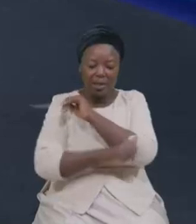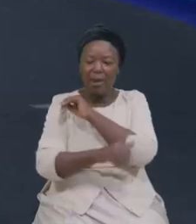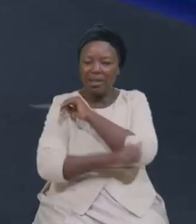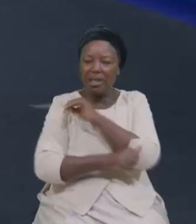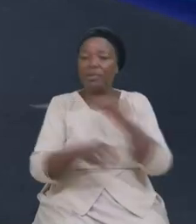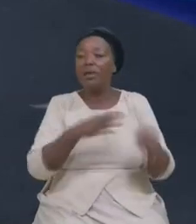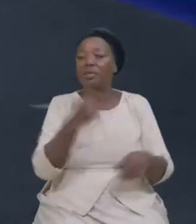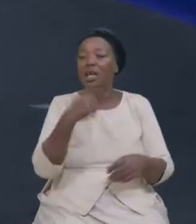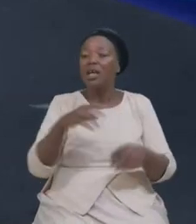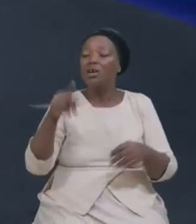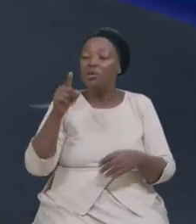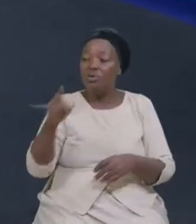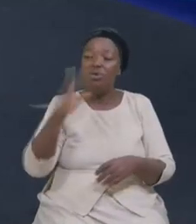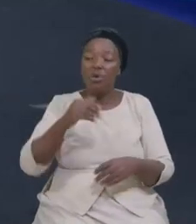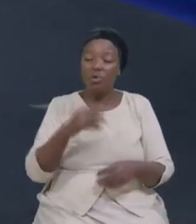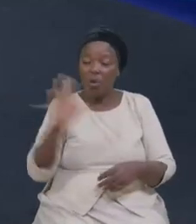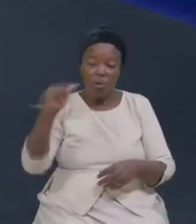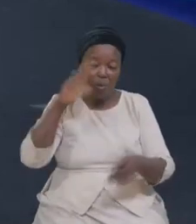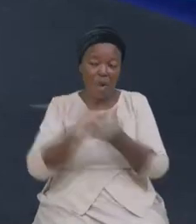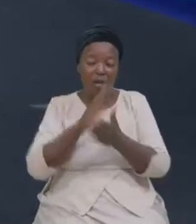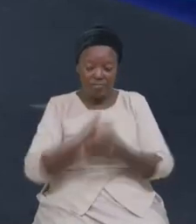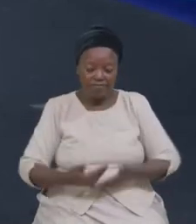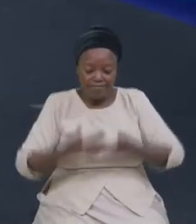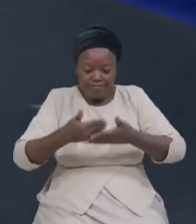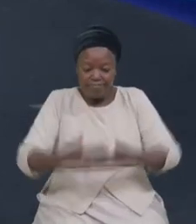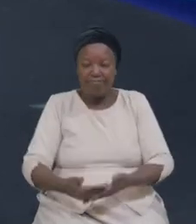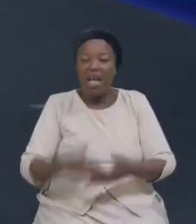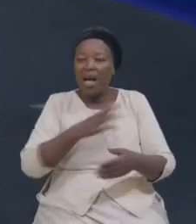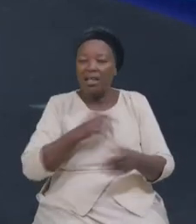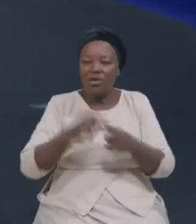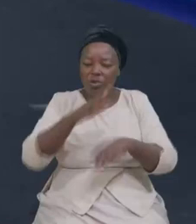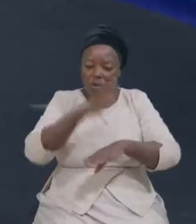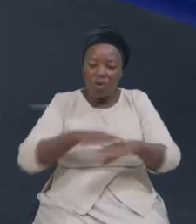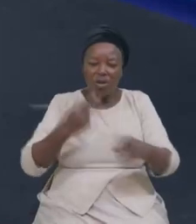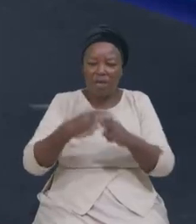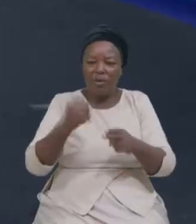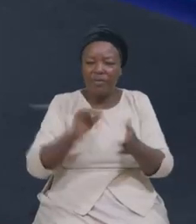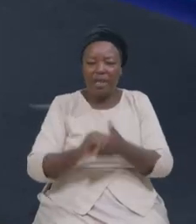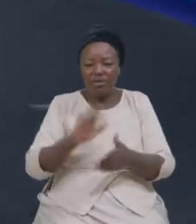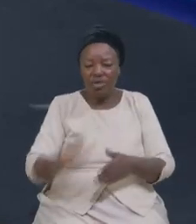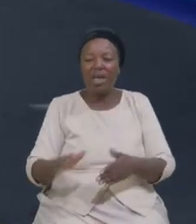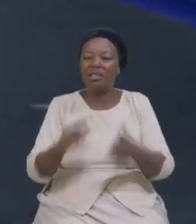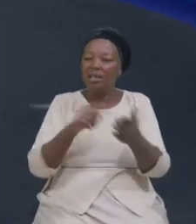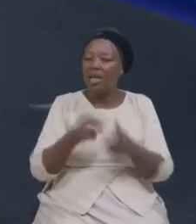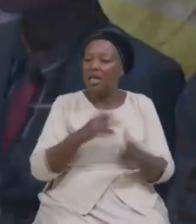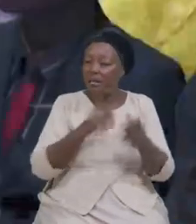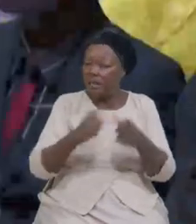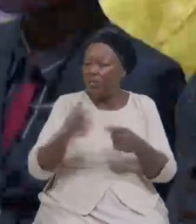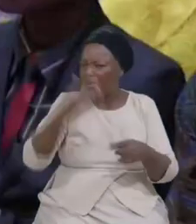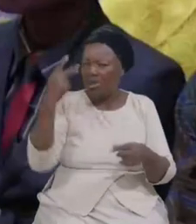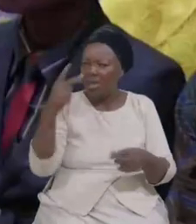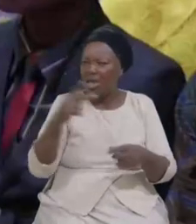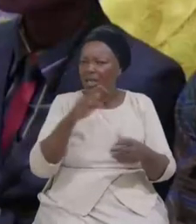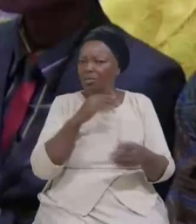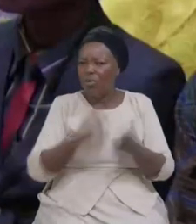du plan de Dieu. Alors, ce que je voudrais que ce soit, ce qu'il va faire aujourd'hui, ou bien ce qu'il fera demain, ou bien ce qu'il fera